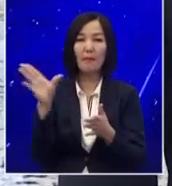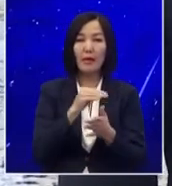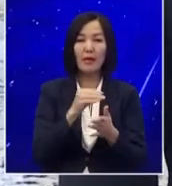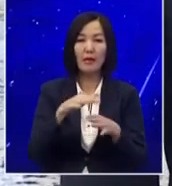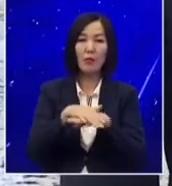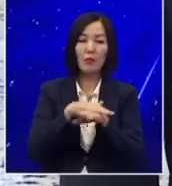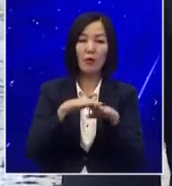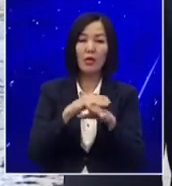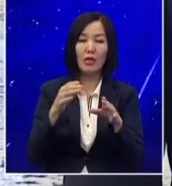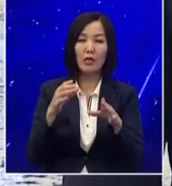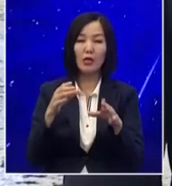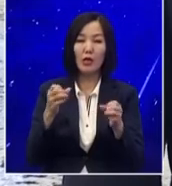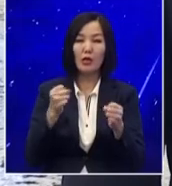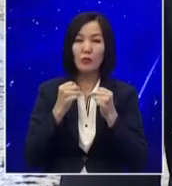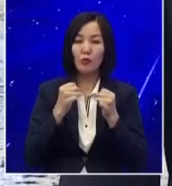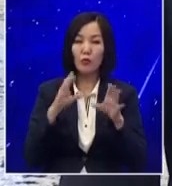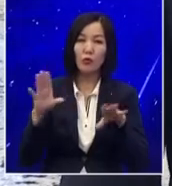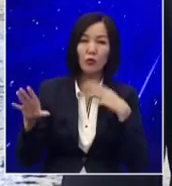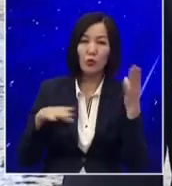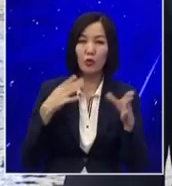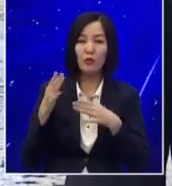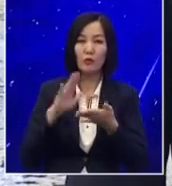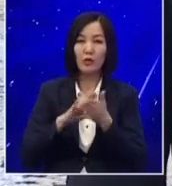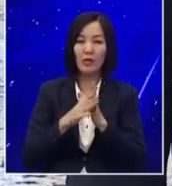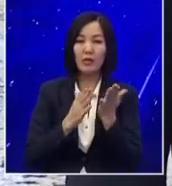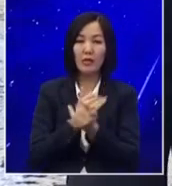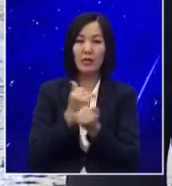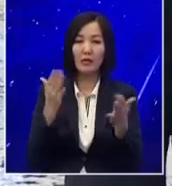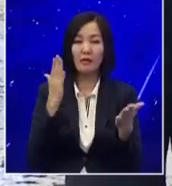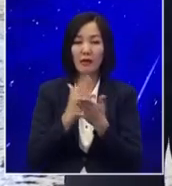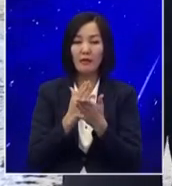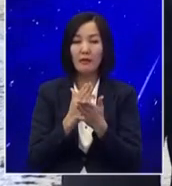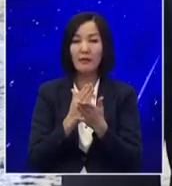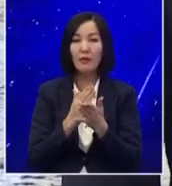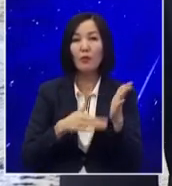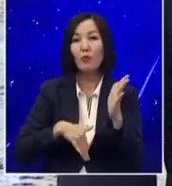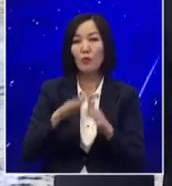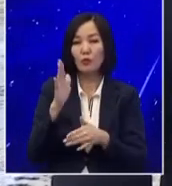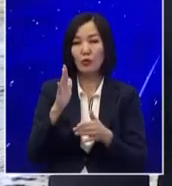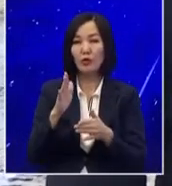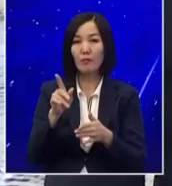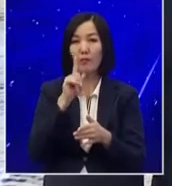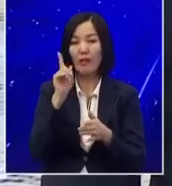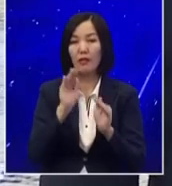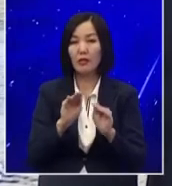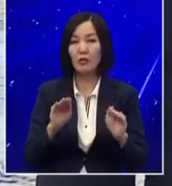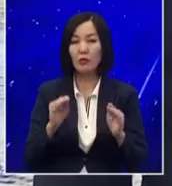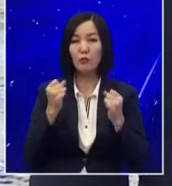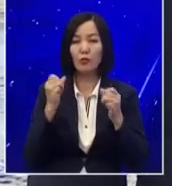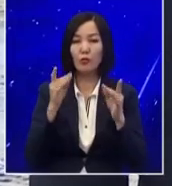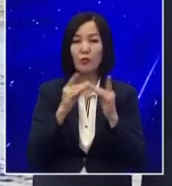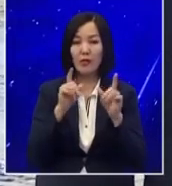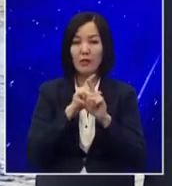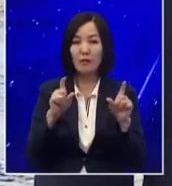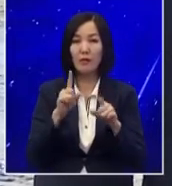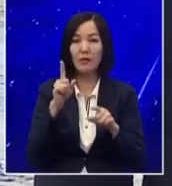бұқаралық спортпен айналысам деуші спортшыларға жағдай барлығы жасалынған. Балалар мен жасөспірімдер спорт мектебінде 1255